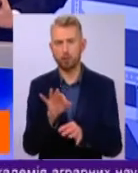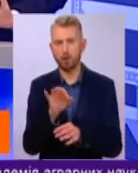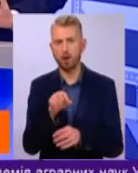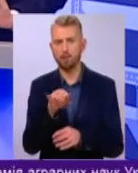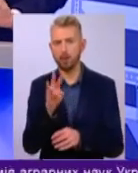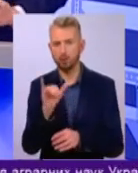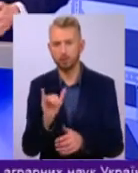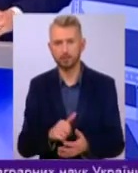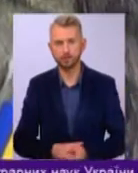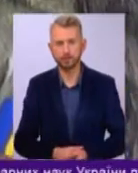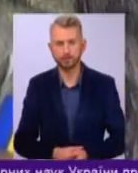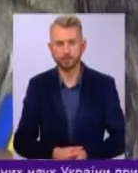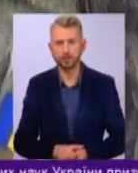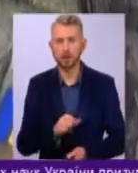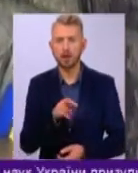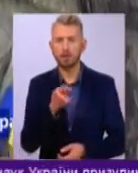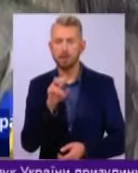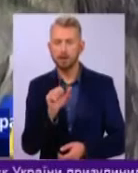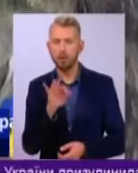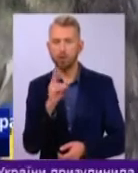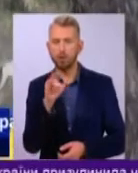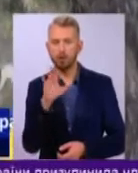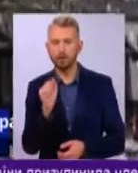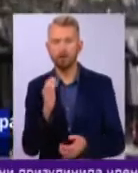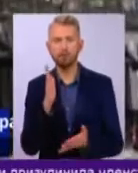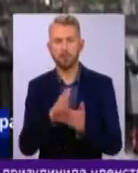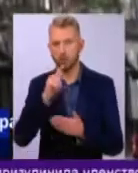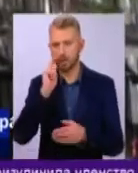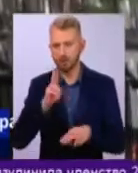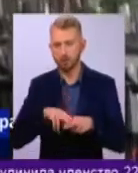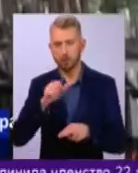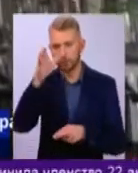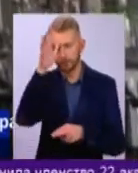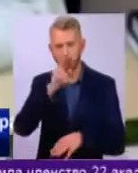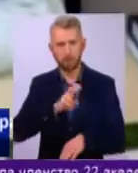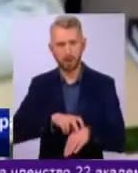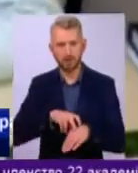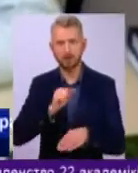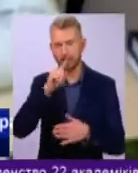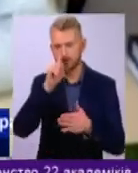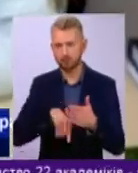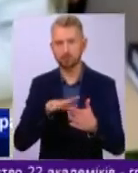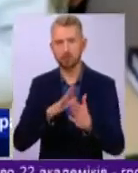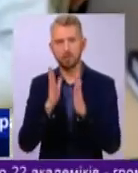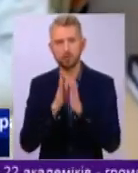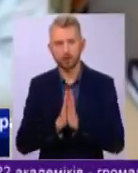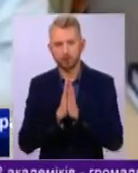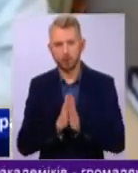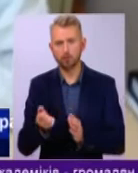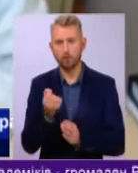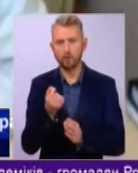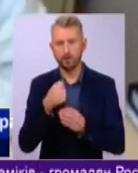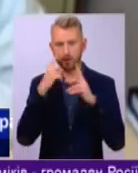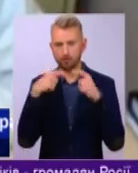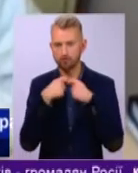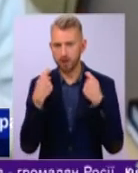Окуєву. Аміна Окуєва мала українське громадянство. За освітою – медик. За віросповіданням – була мусульманкою і носила хіджаб.